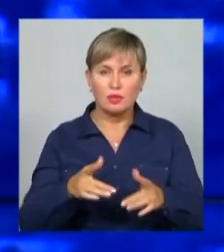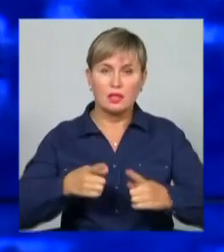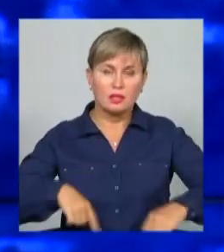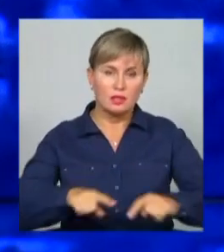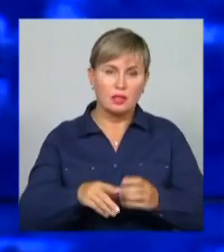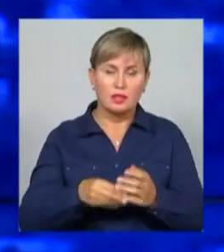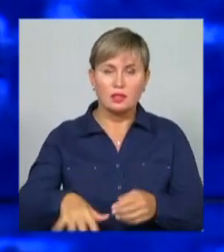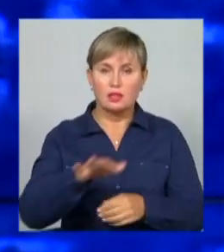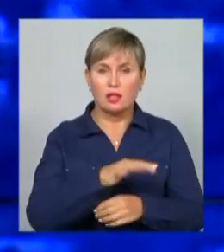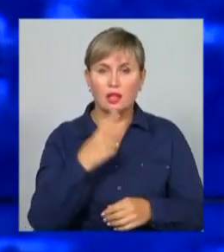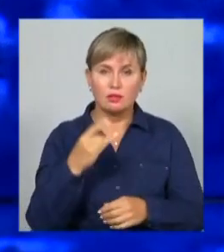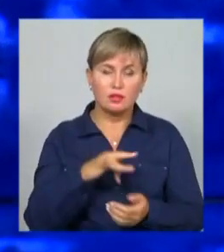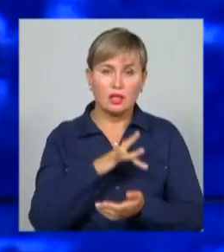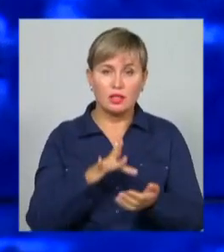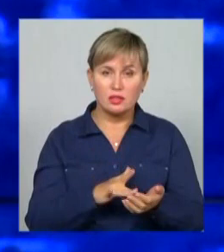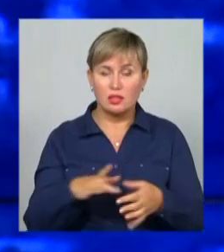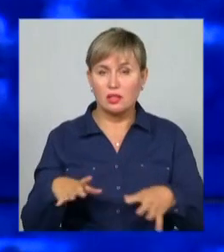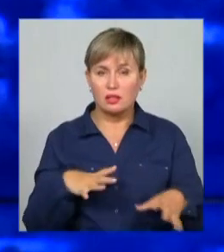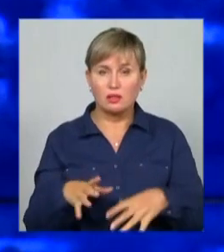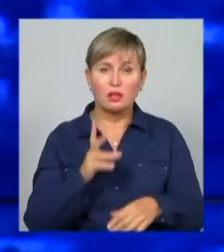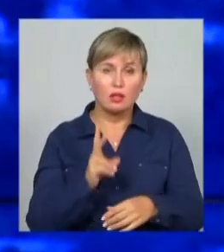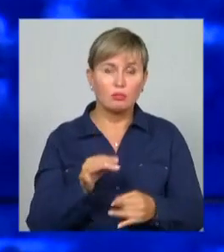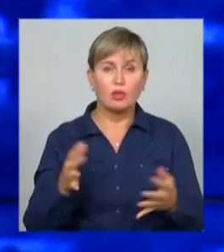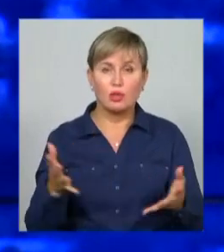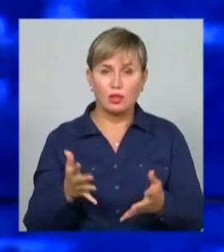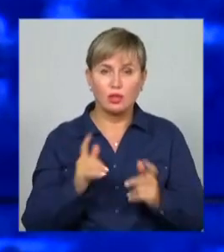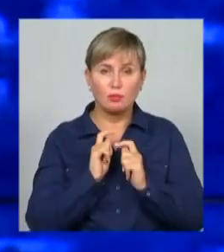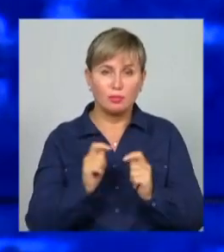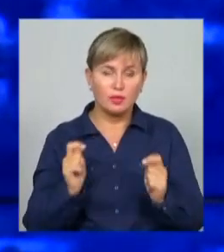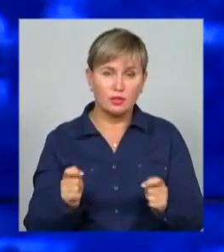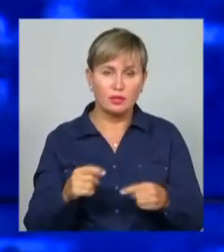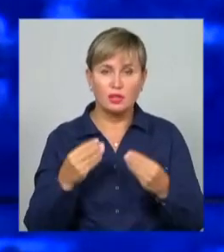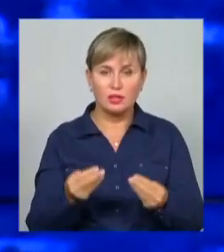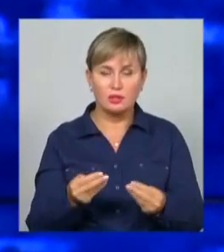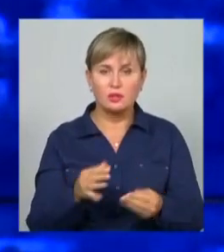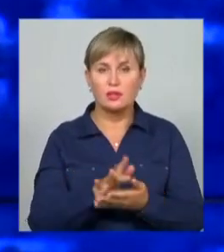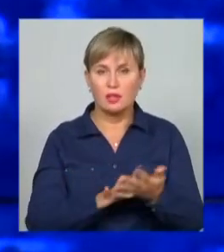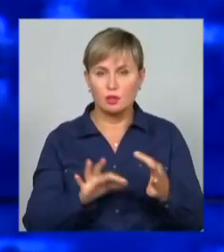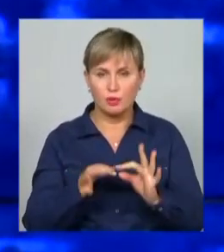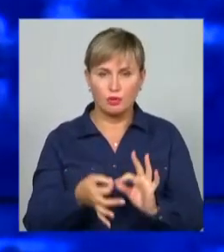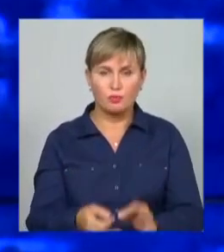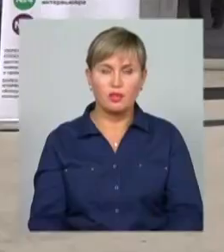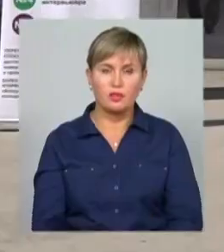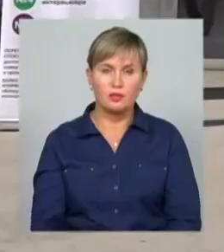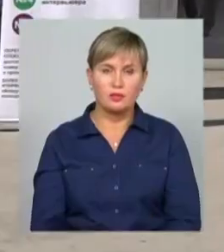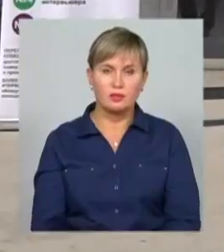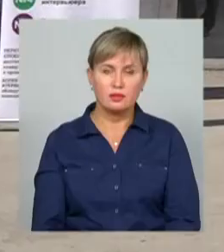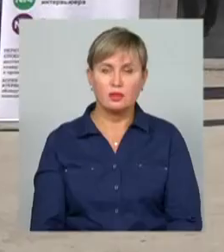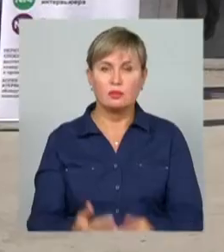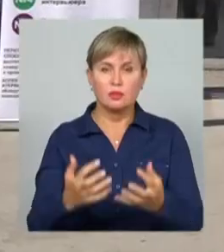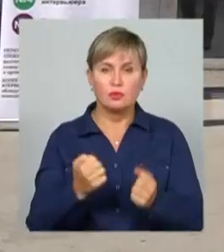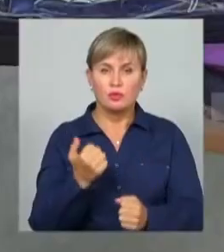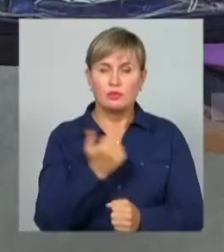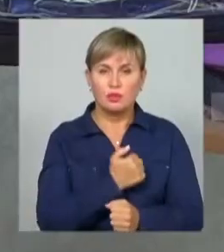организовали на территории одного из городских рынков. Кому и какие призы достались, знает Диас Махамбетов. Получить